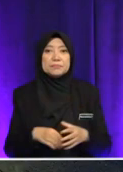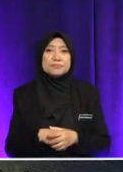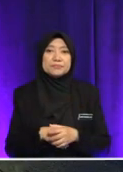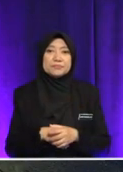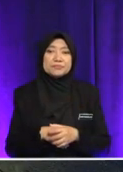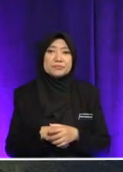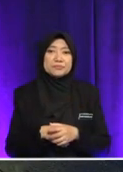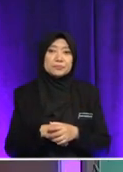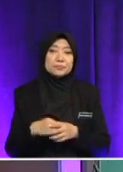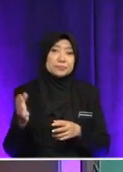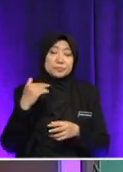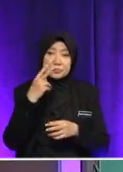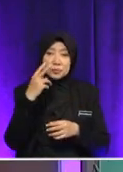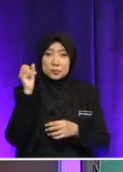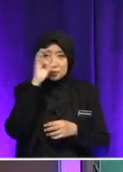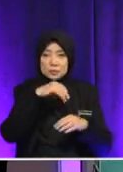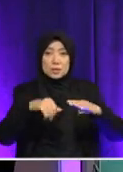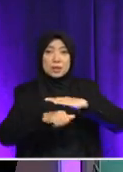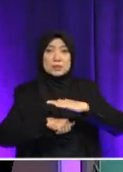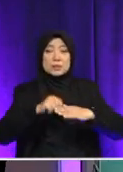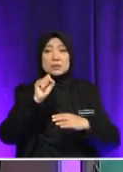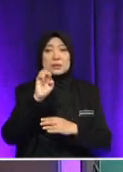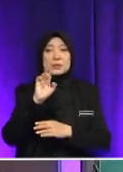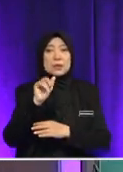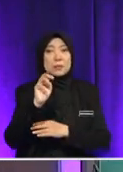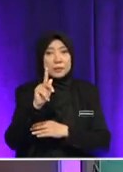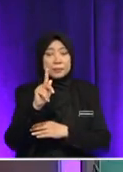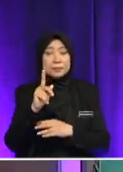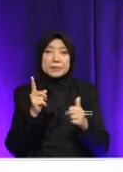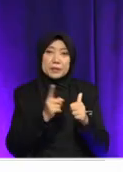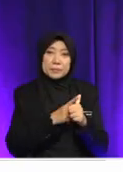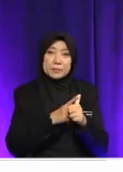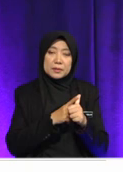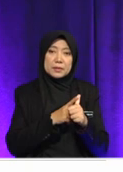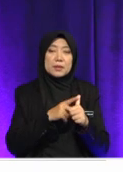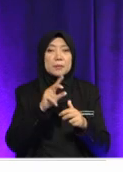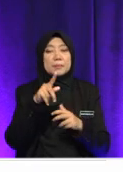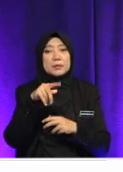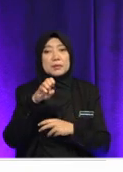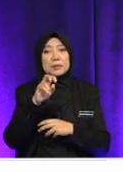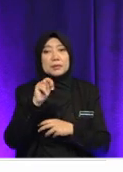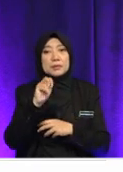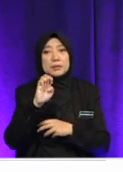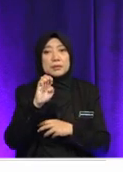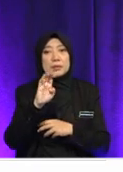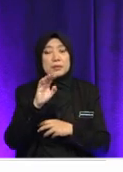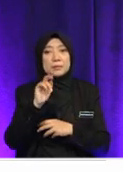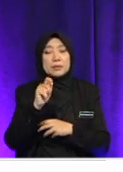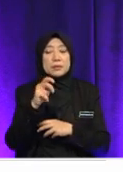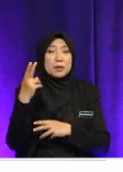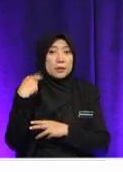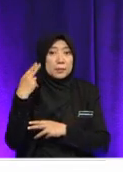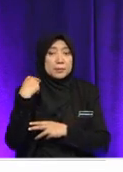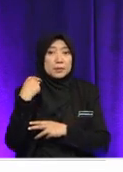mari kita tengok Syifa asas bagi serambi so yang pertama Oke Yang kedua kita ada rintangan